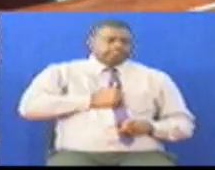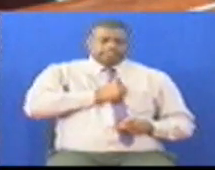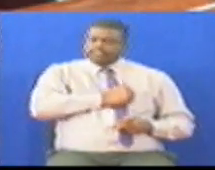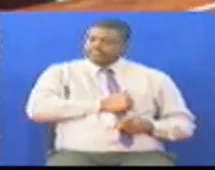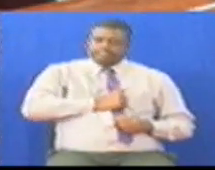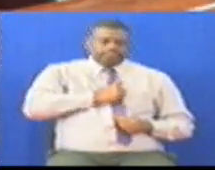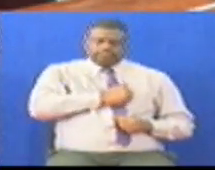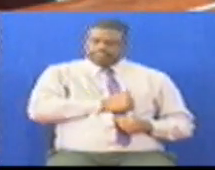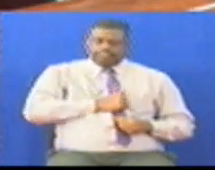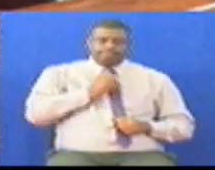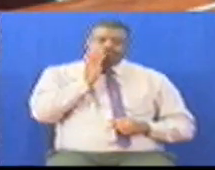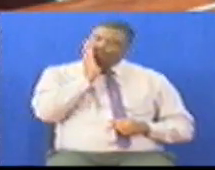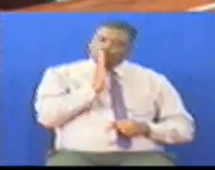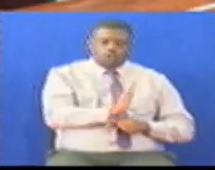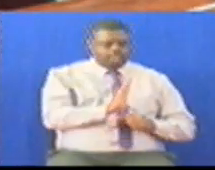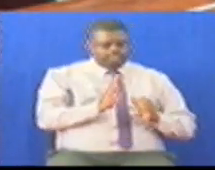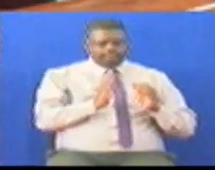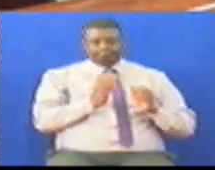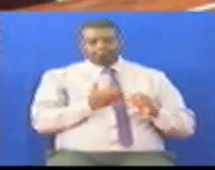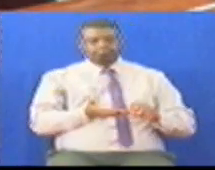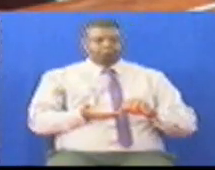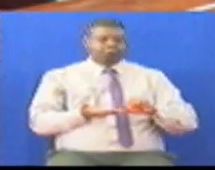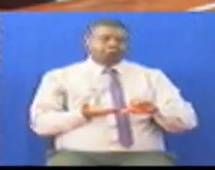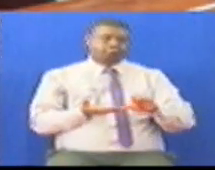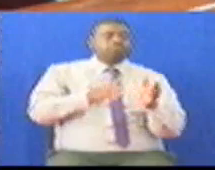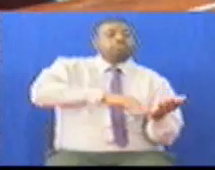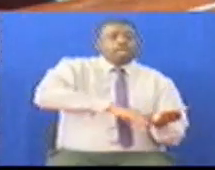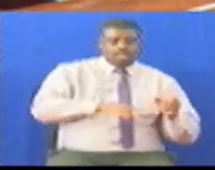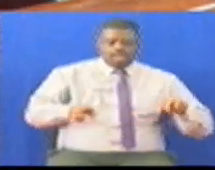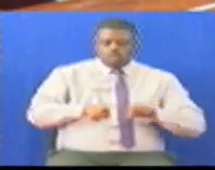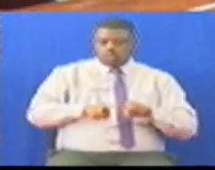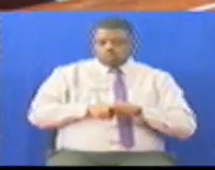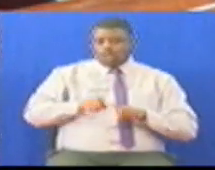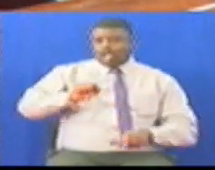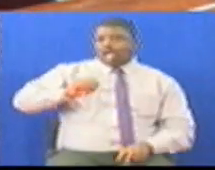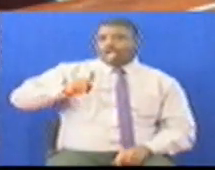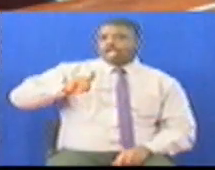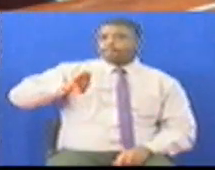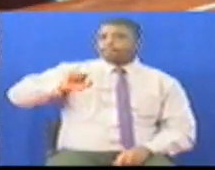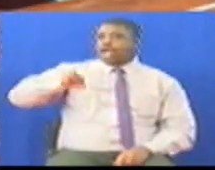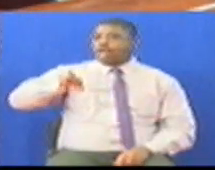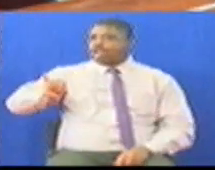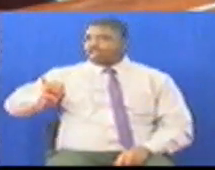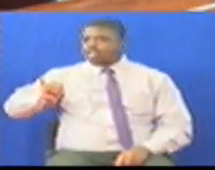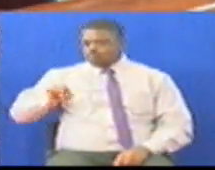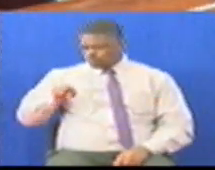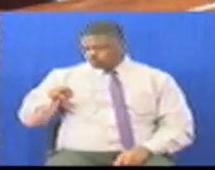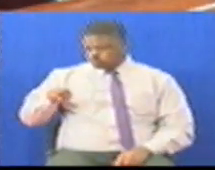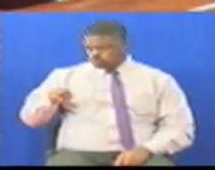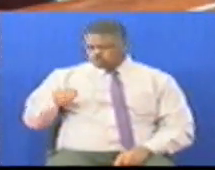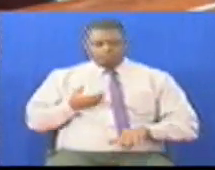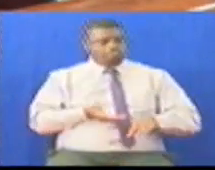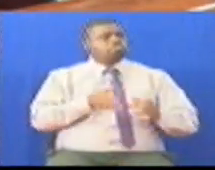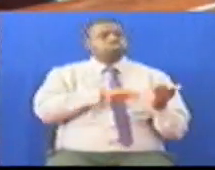wa Mheshimiwa Rashid Akbar ajali. Aliyekuwa mbunge mwenzangu wilaya Newala, yeye akiwa jimbo la Newala